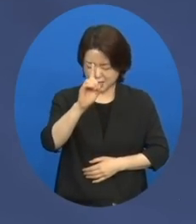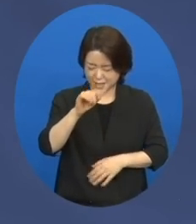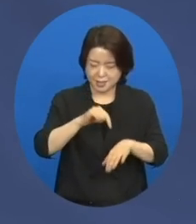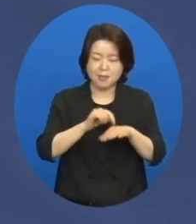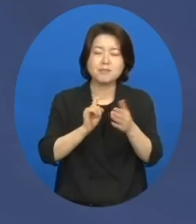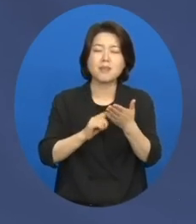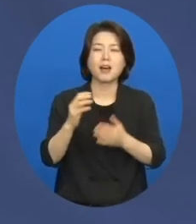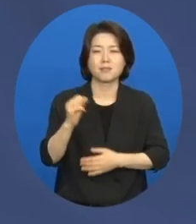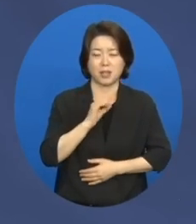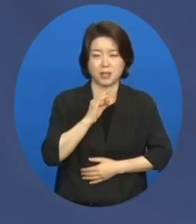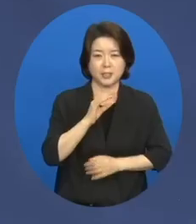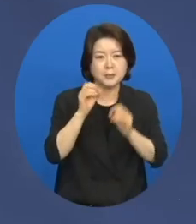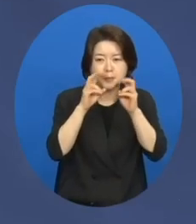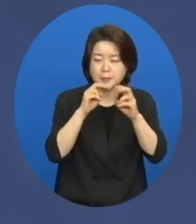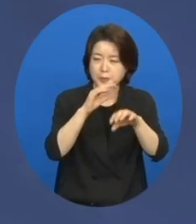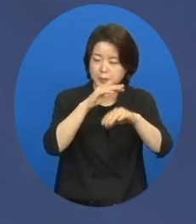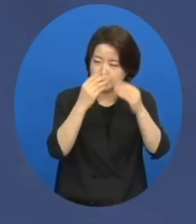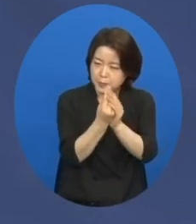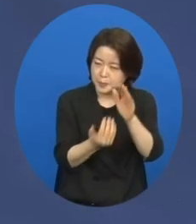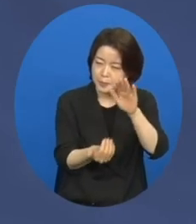선교 완성만 될 수 있다면